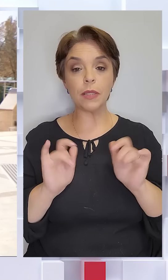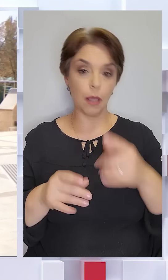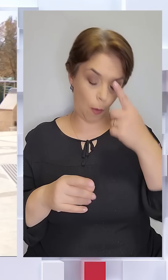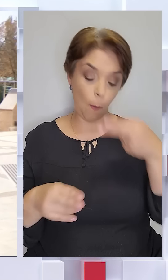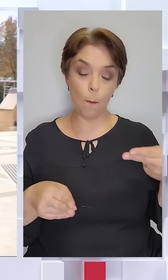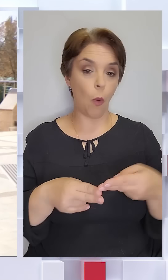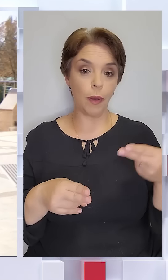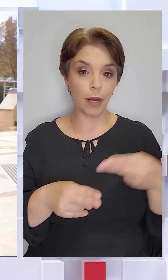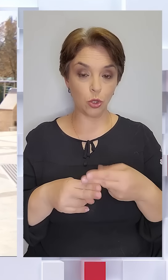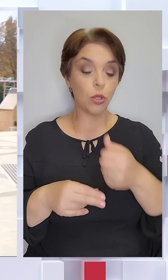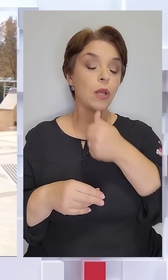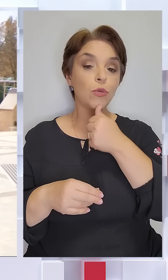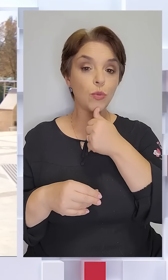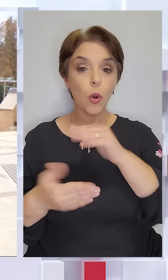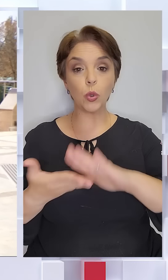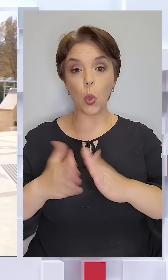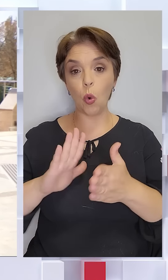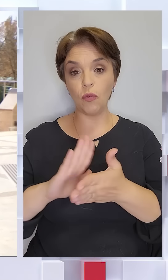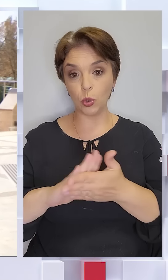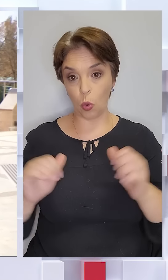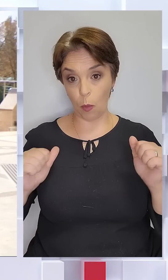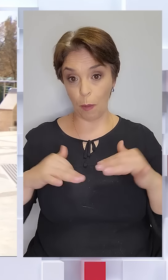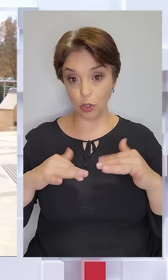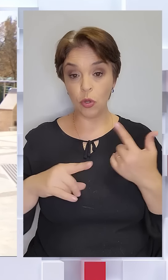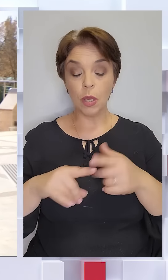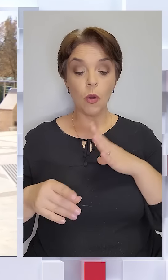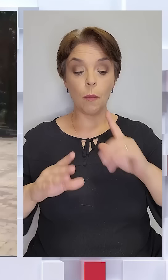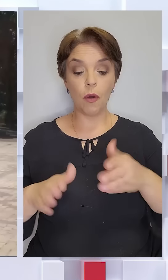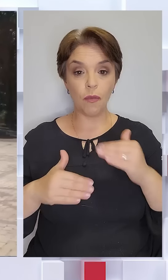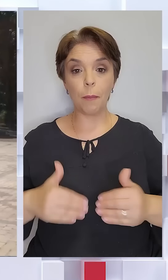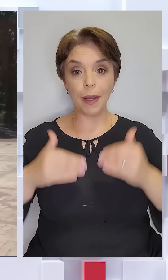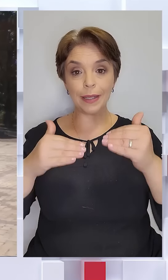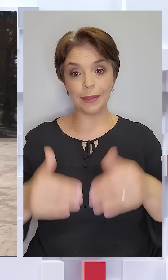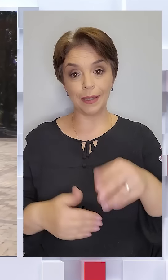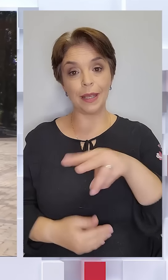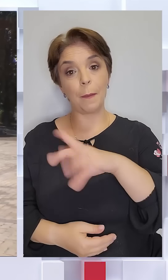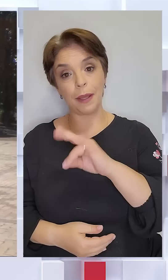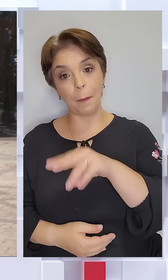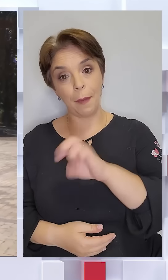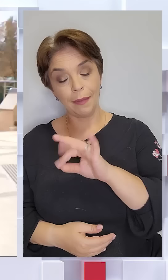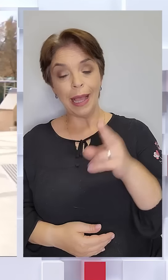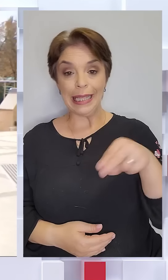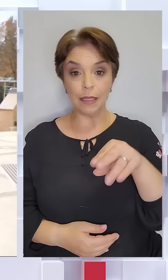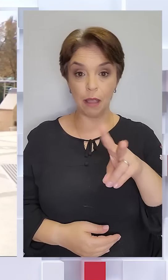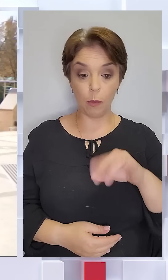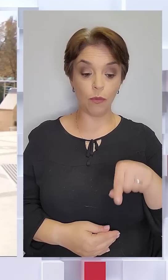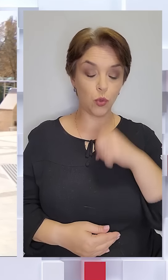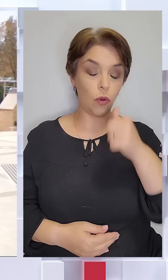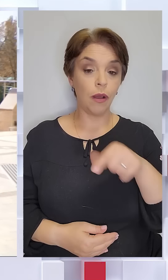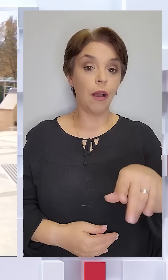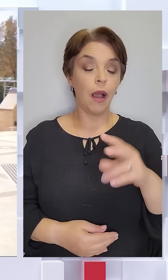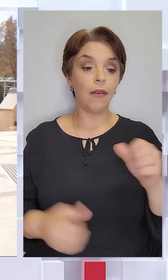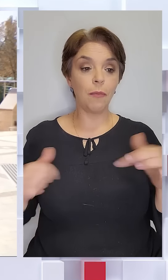попереджено спробу договірного матчу. Це був перенесений матч «Минай-Динамо». В цьому матчі невідомі